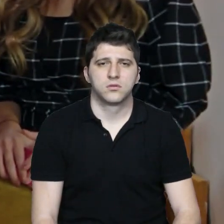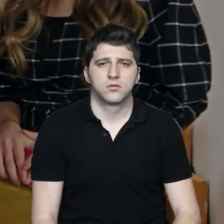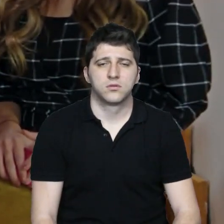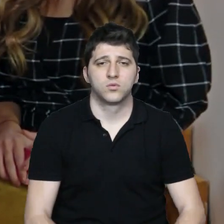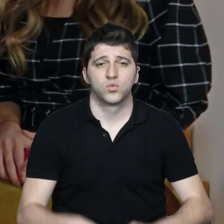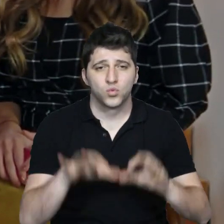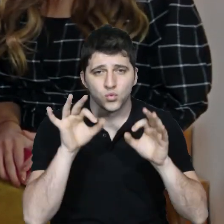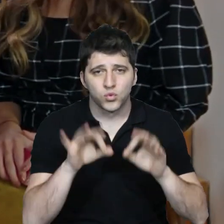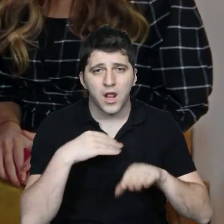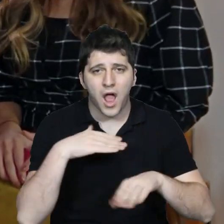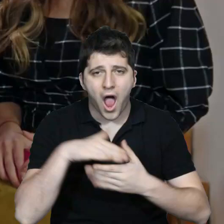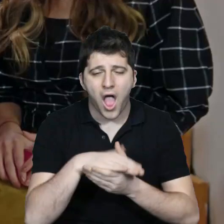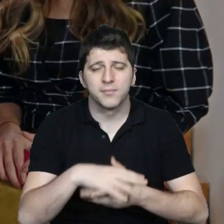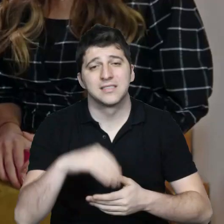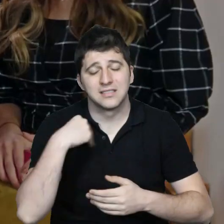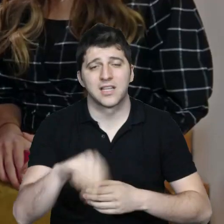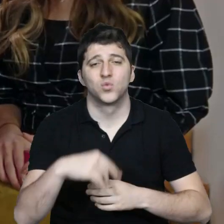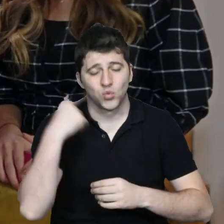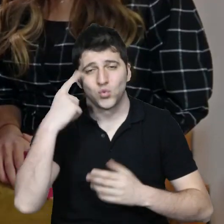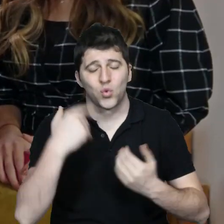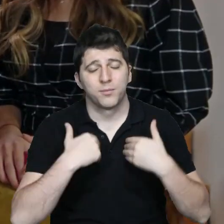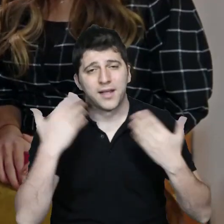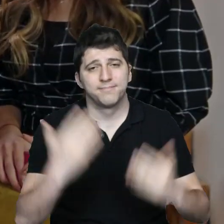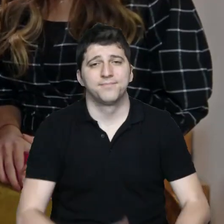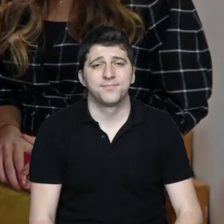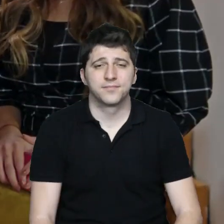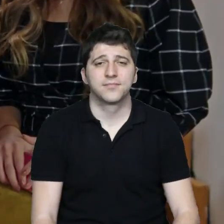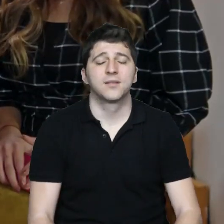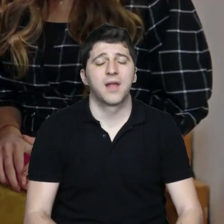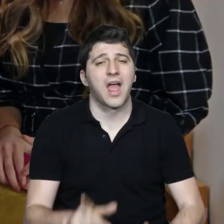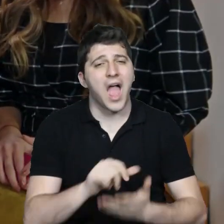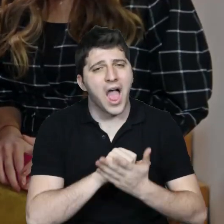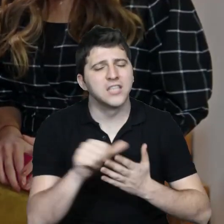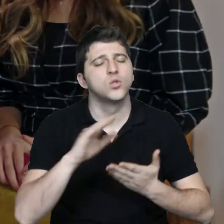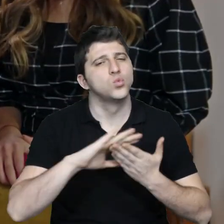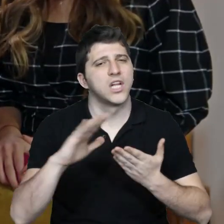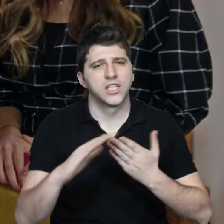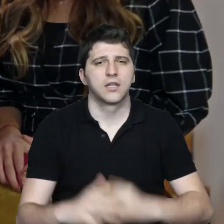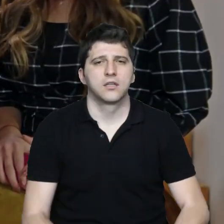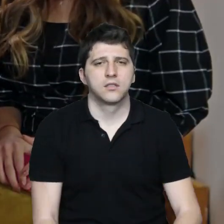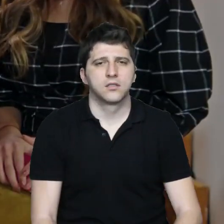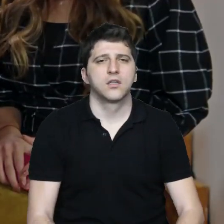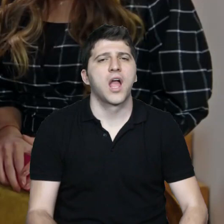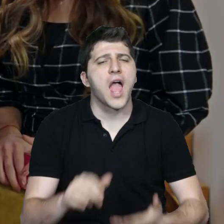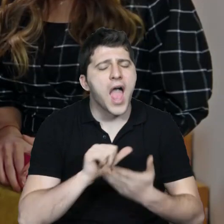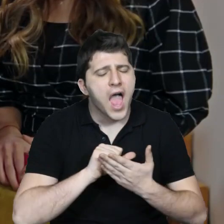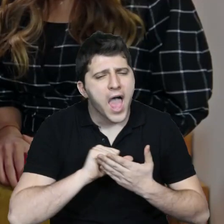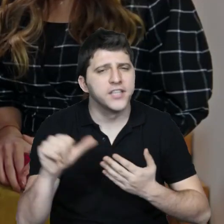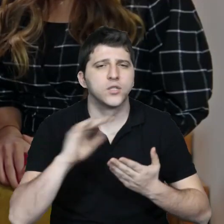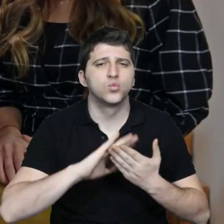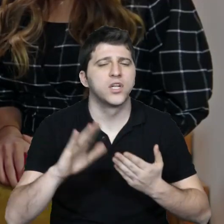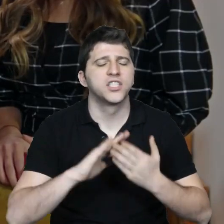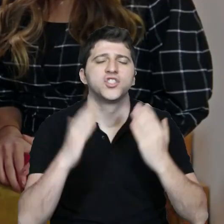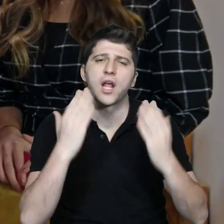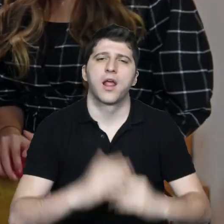Vallahi şu an ayağımdaki papucu bile satacak haldeyim de. Ama var ya her şey düzelecek. Her şeyi yoluna